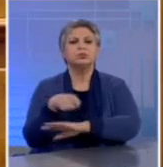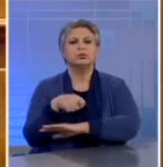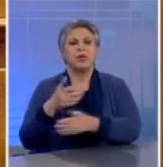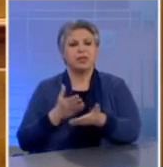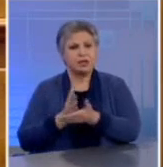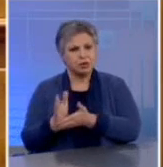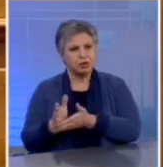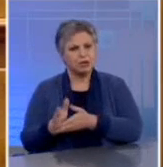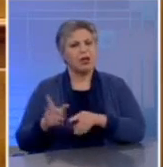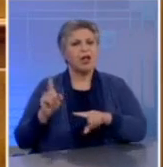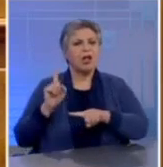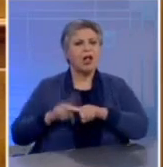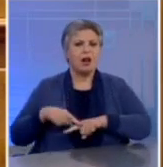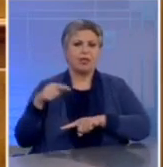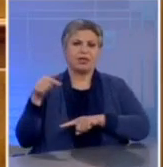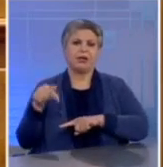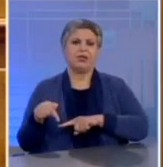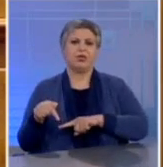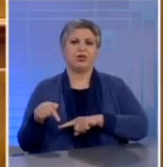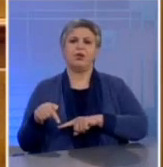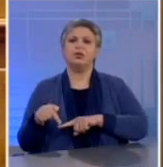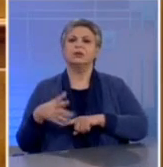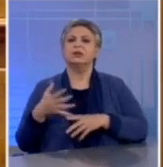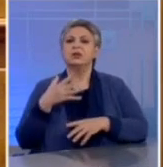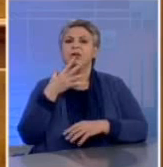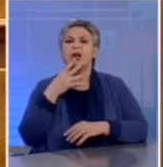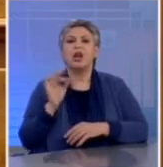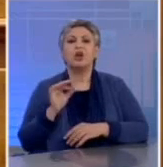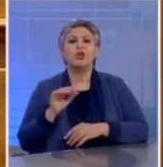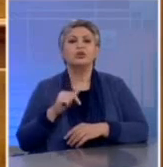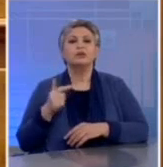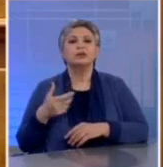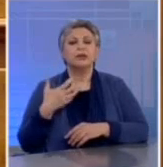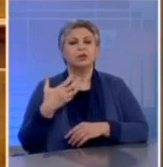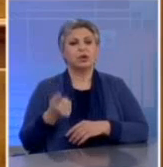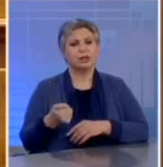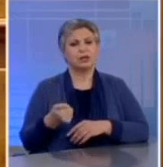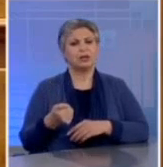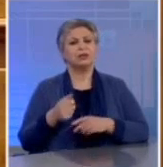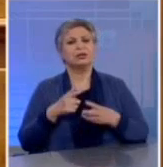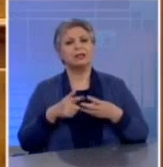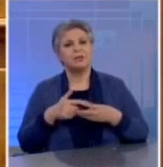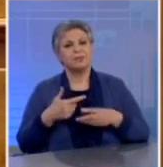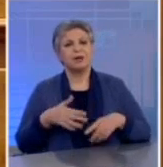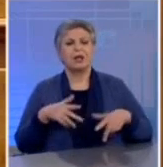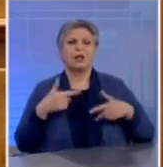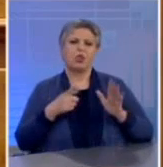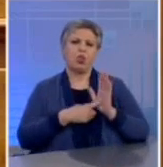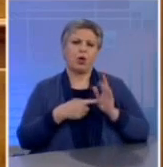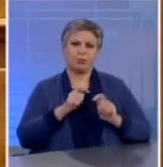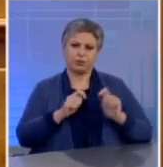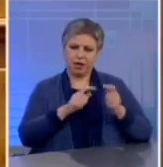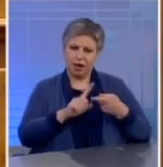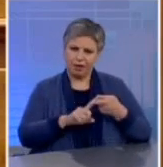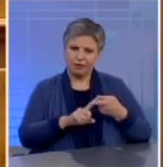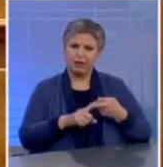στην ελληνική δικαιοσύνη, γιατί συνδύασε τρεις εξουσίες. Την εκτελεστική εξουσία από μια